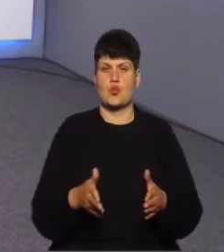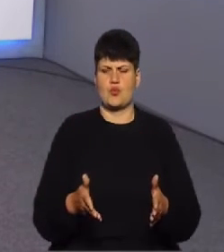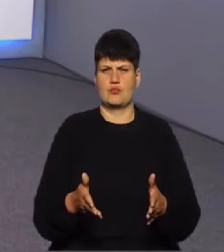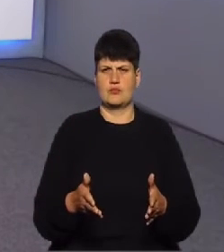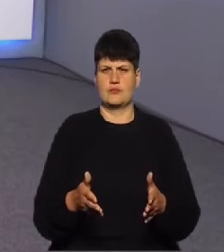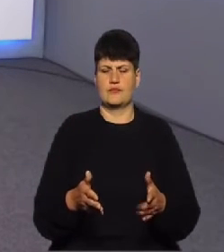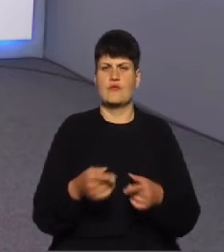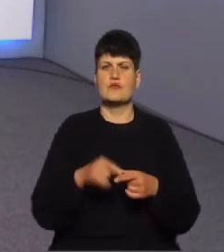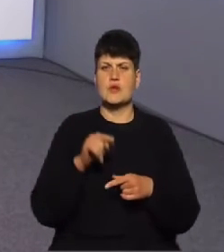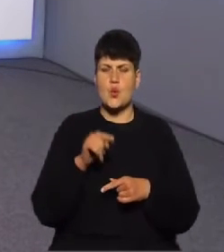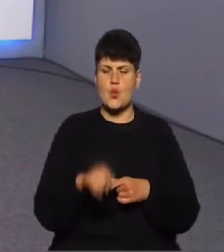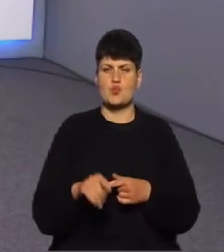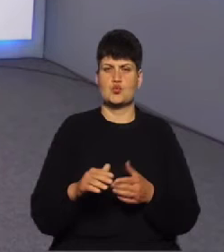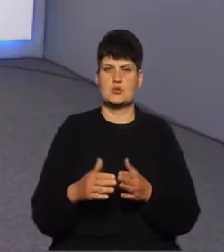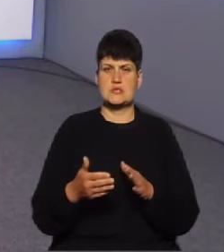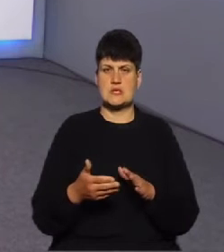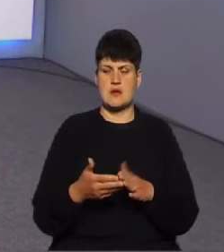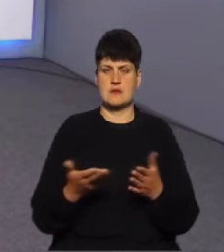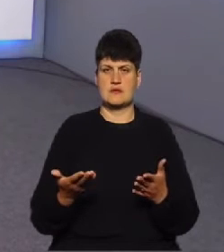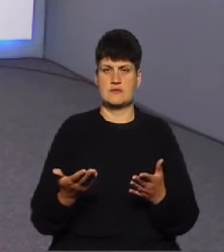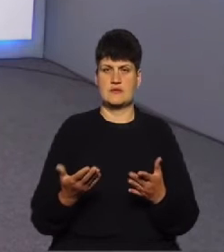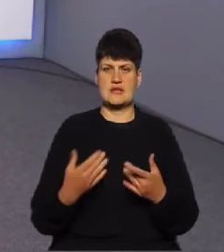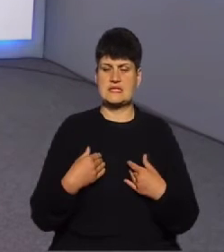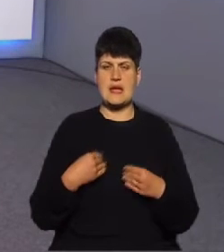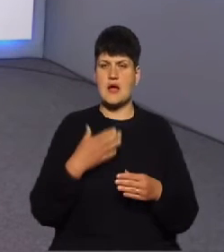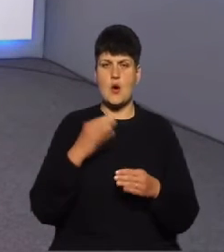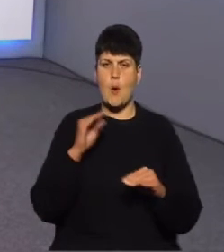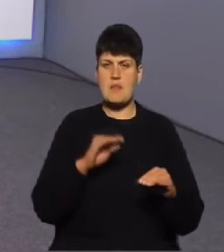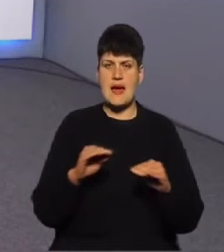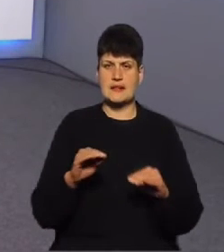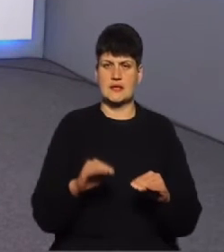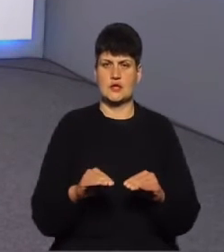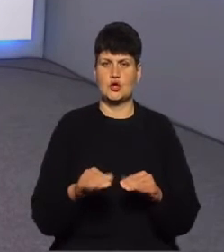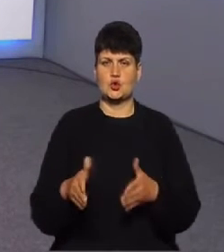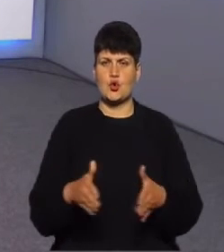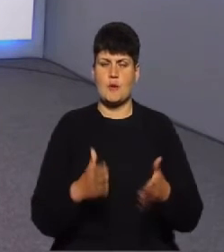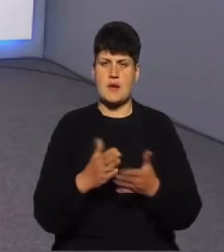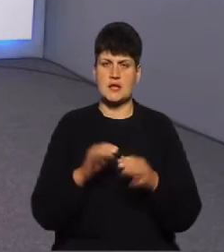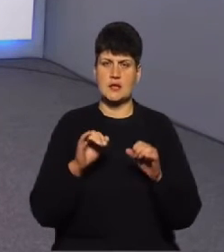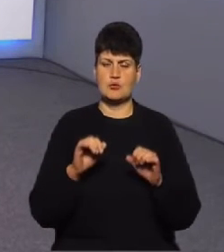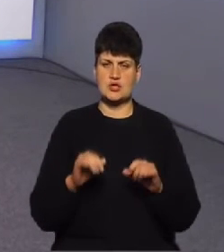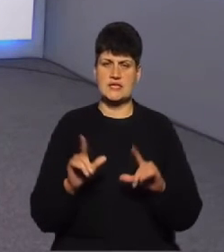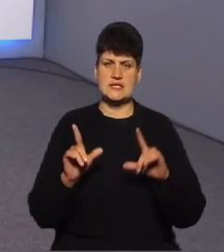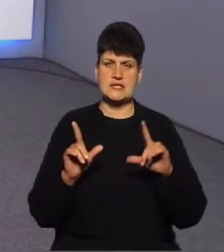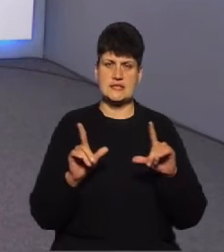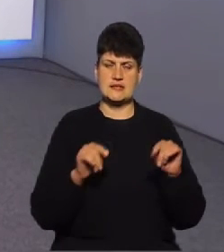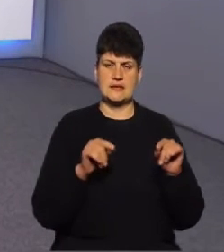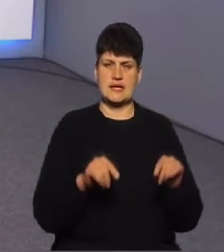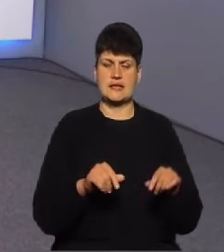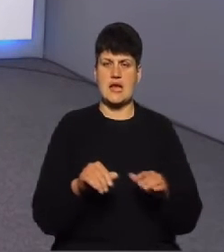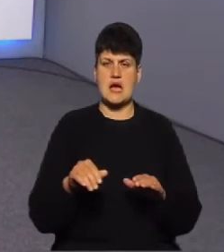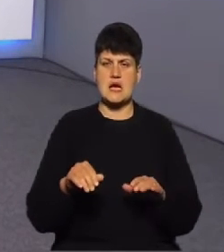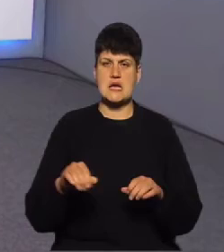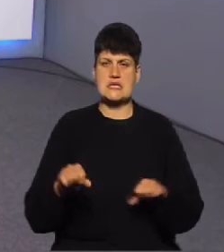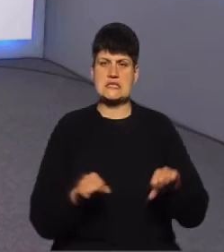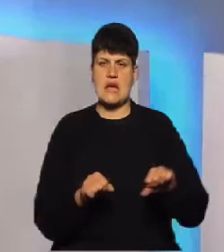в такому стані, вони зараз просто не обладнані дороги для того, щоб їздити на них, мати можливість кататися їздити на самокатах. Тому я